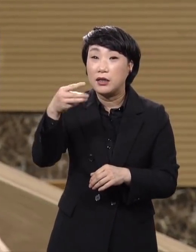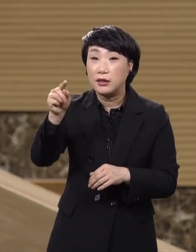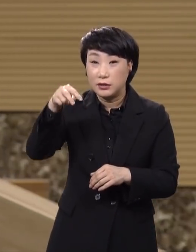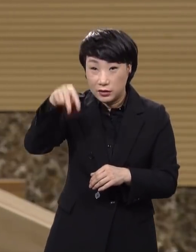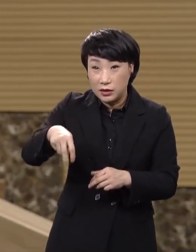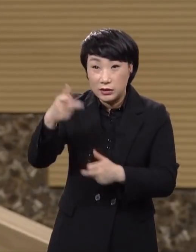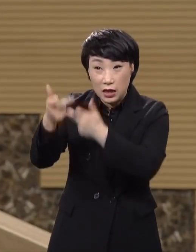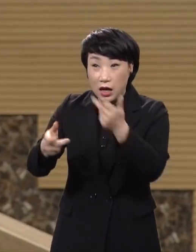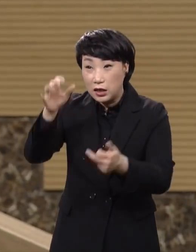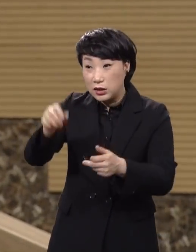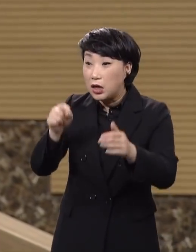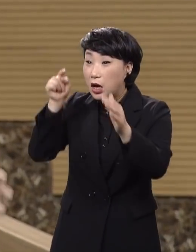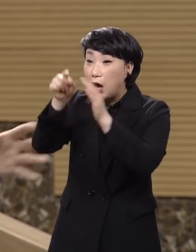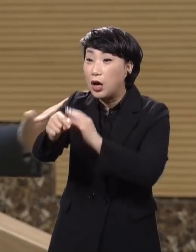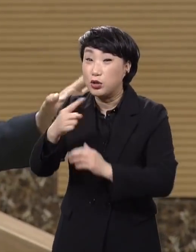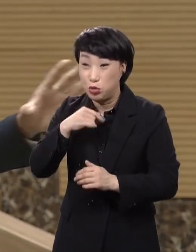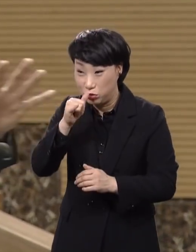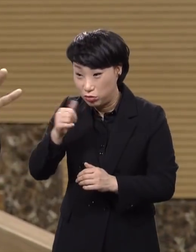가보니까요